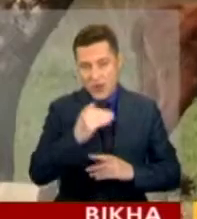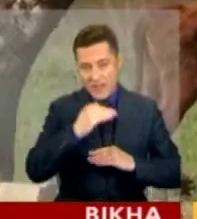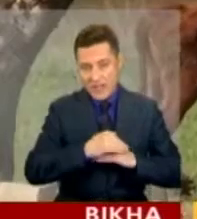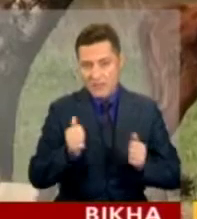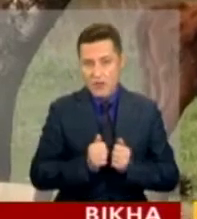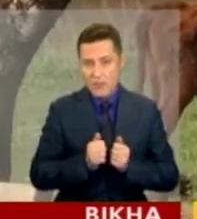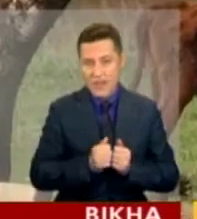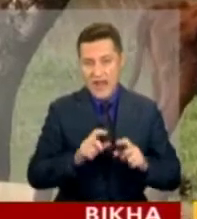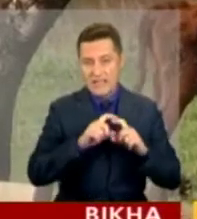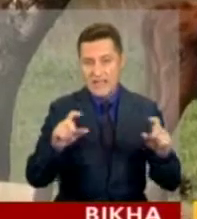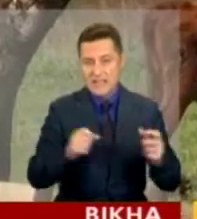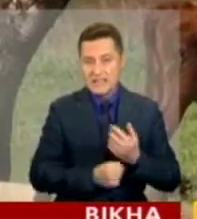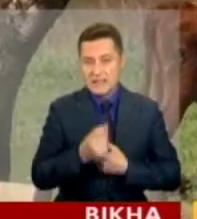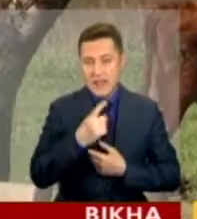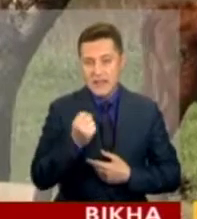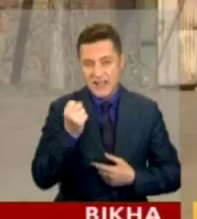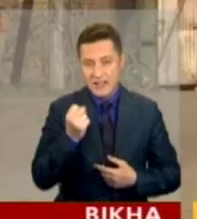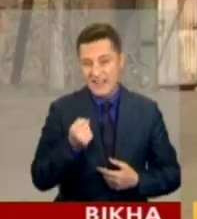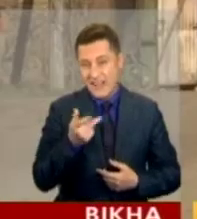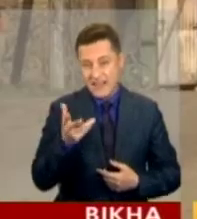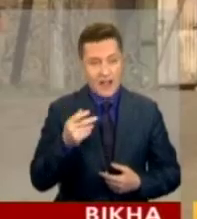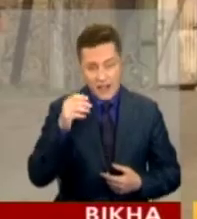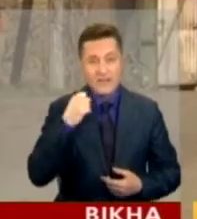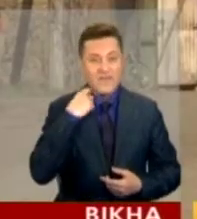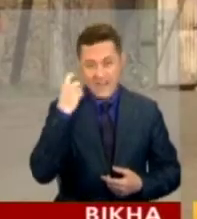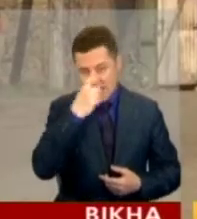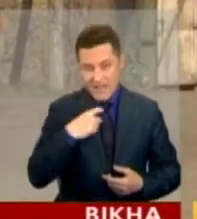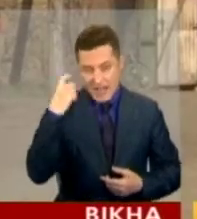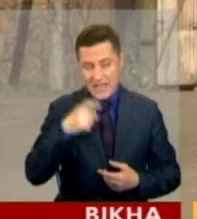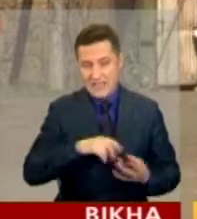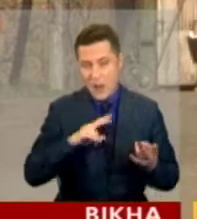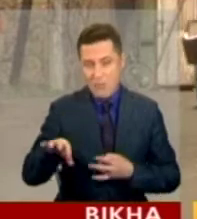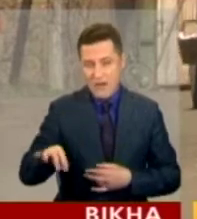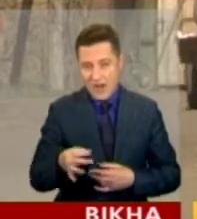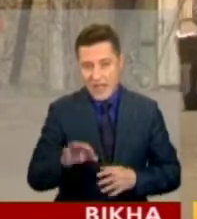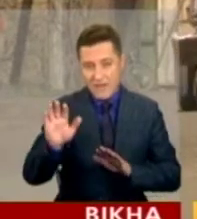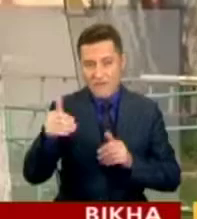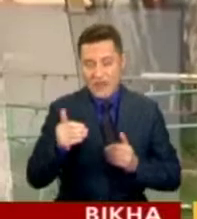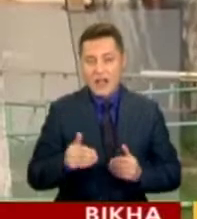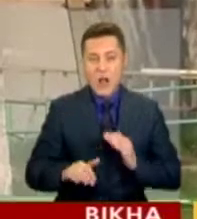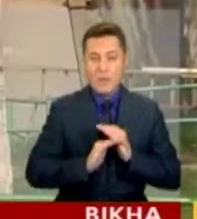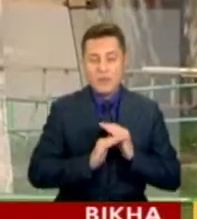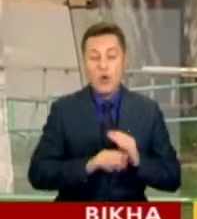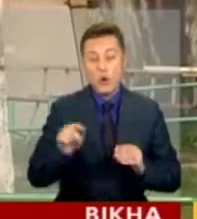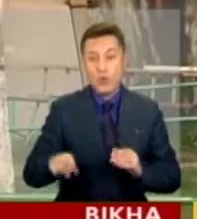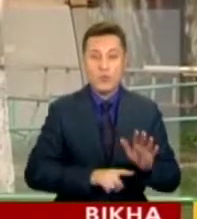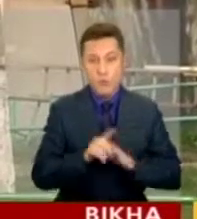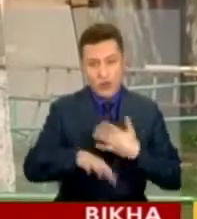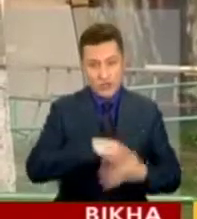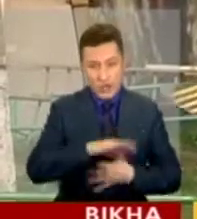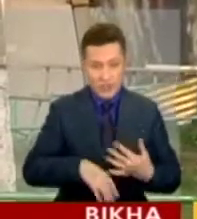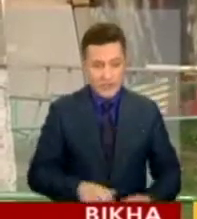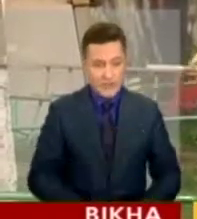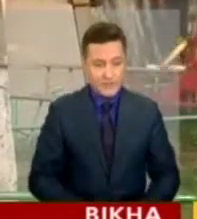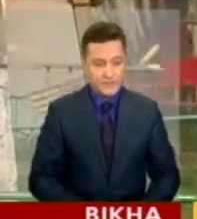станції з'явилося кілька нетверезих провокаторів. Військові викликали підмогу, і ось тут почалося. Прошу послухати учасника тих подій.